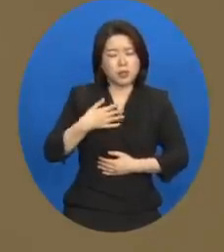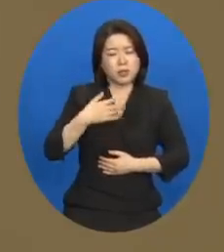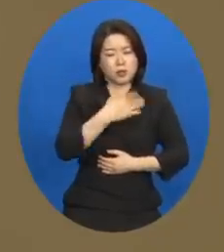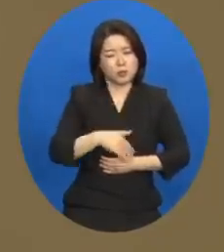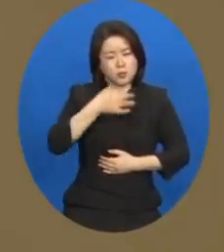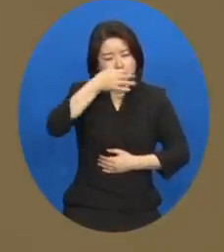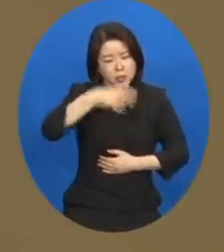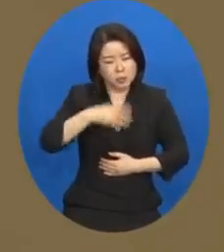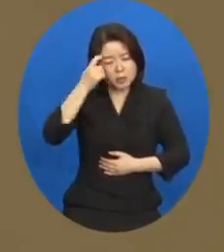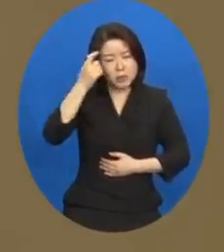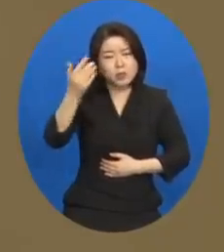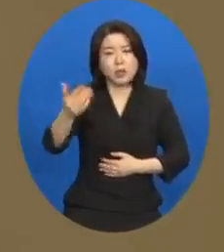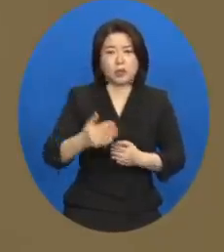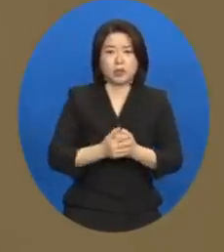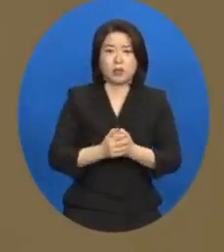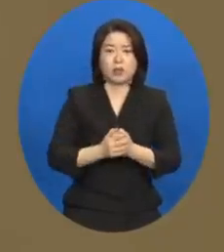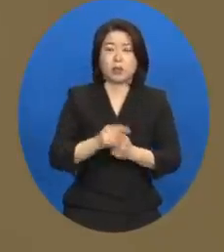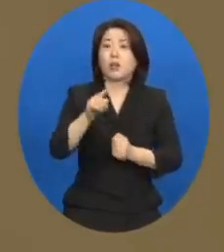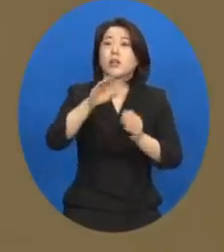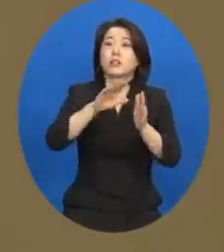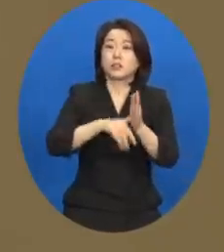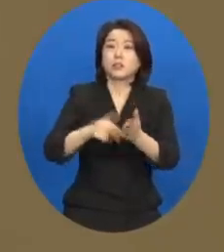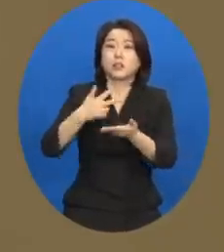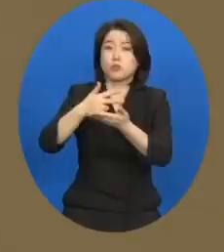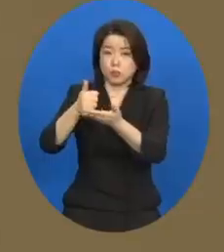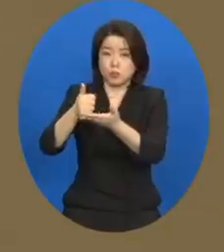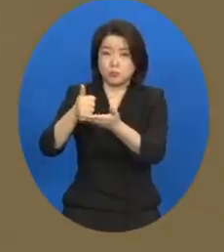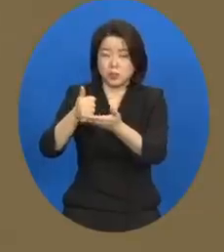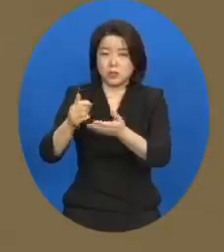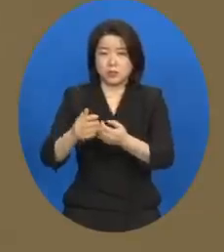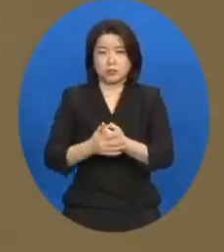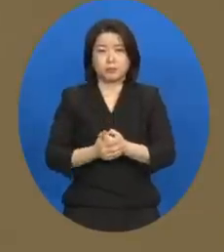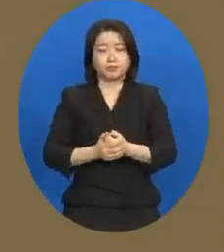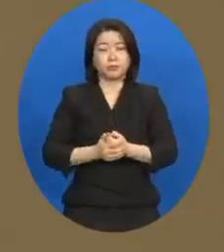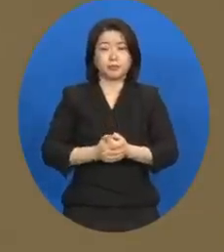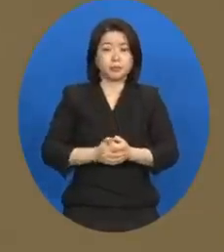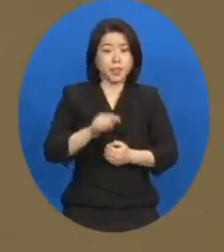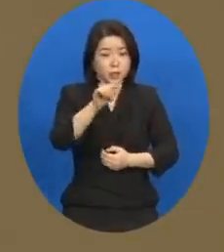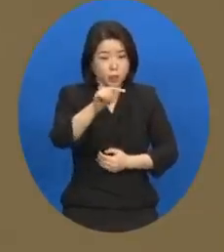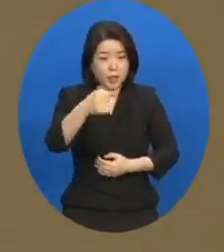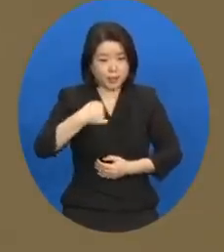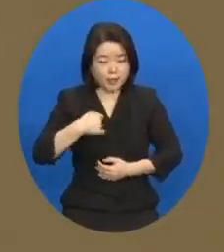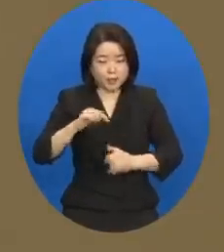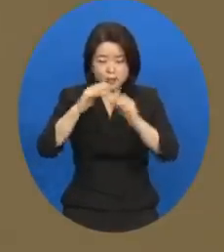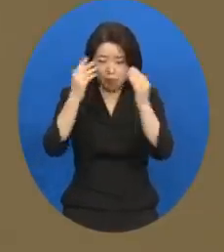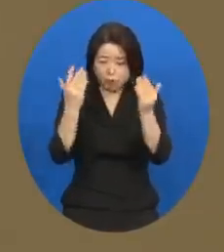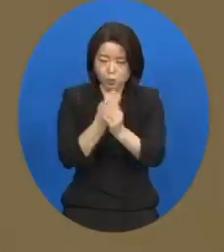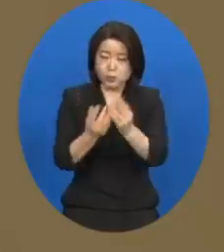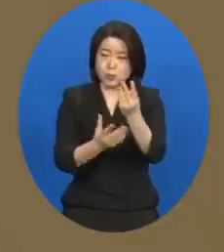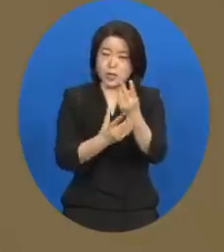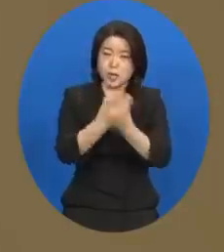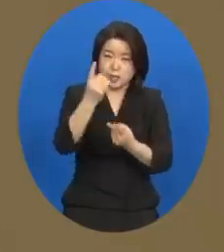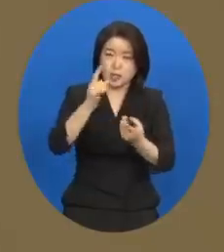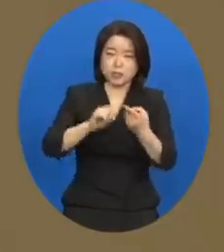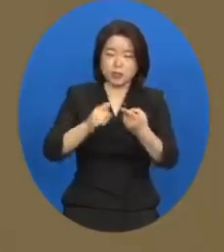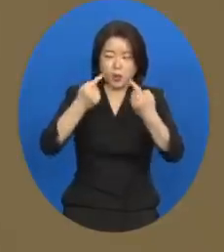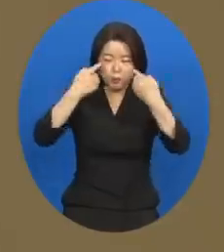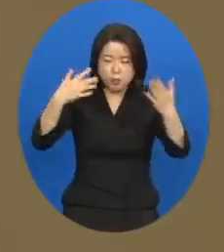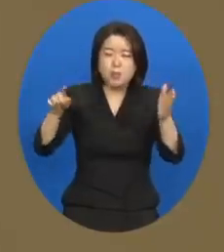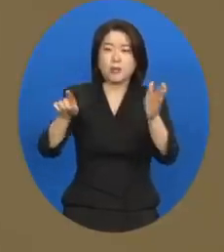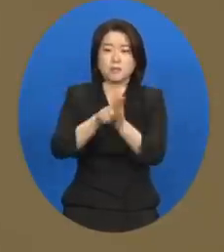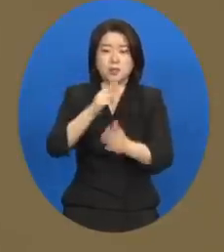힘들지요? 그때 주님이 너와 나는 온전히 하나인 것을 분명히